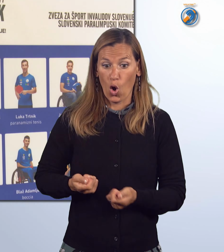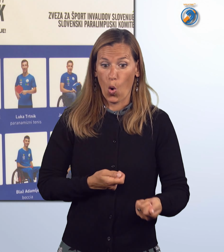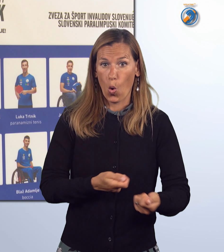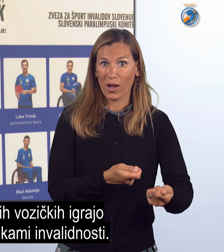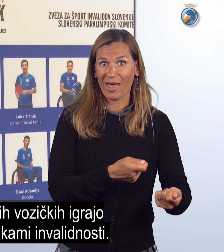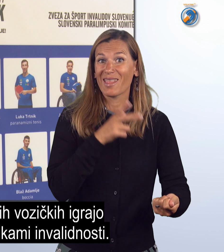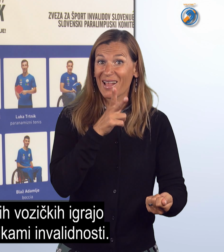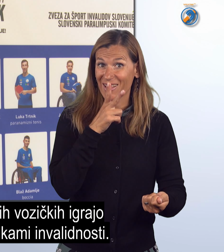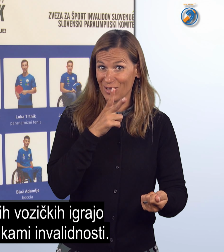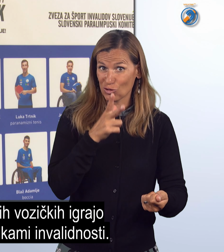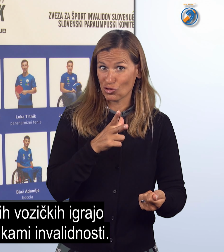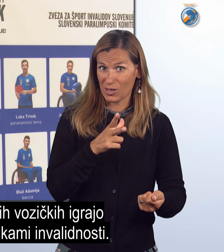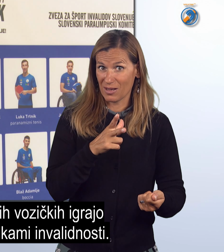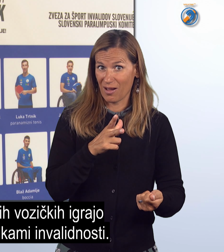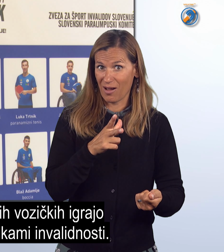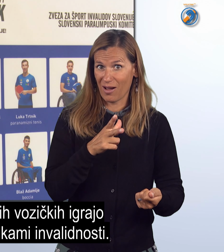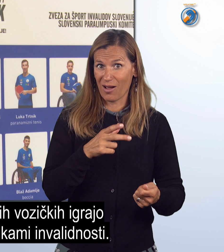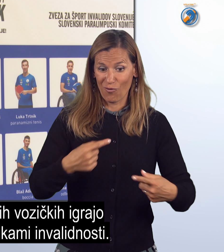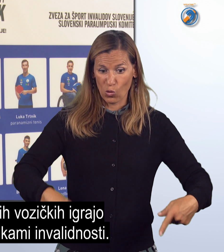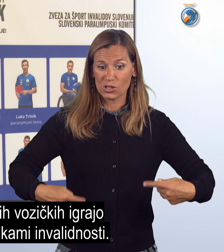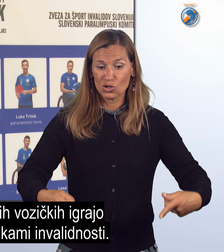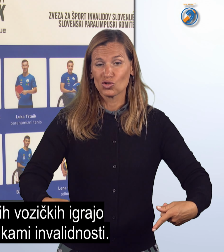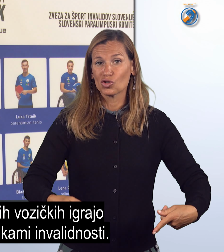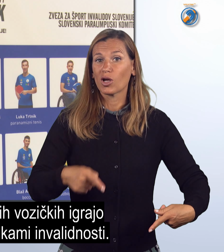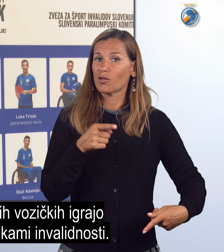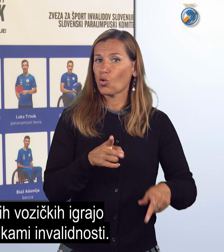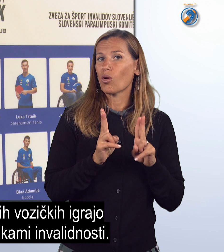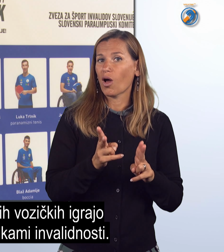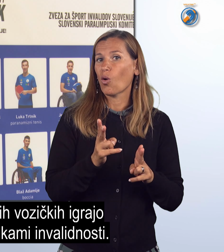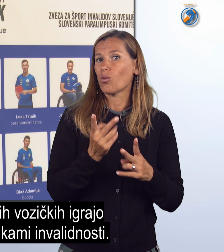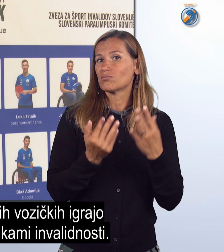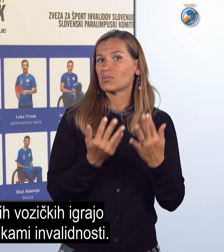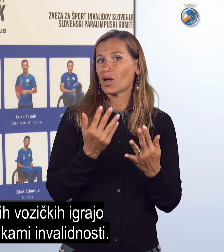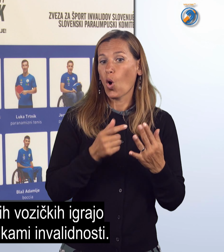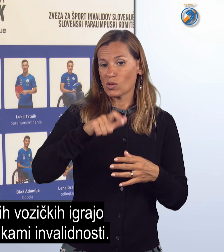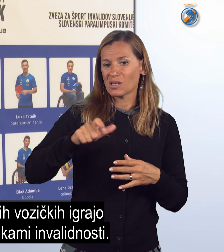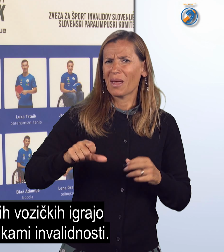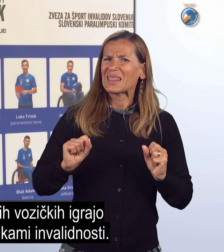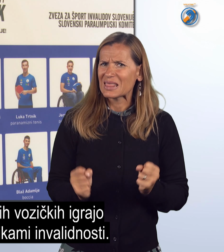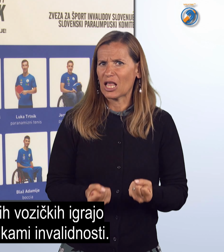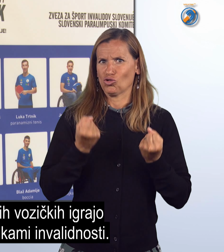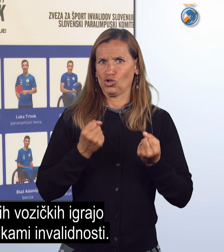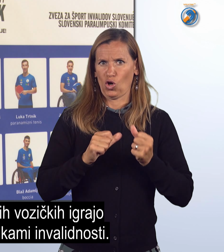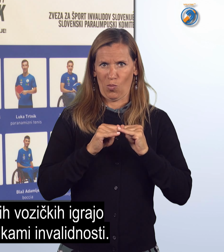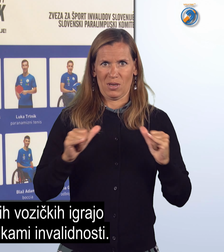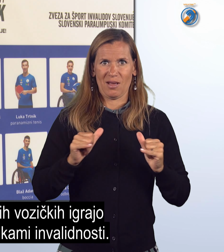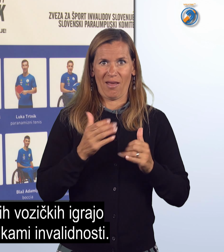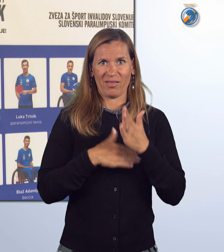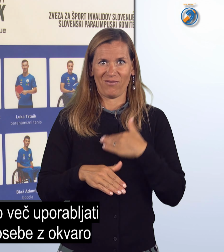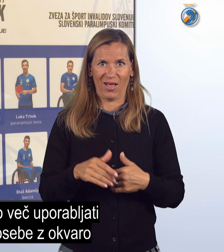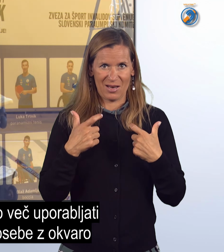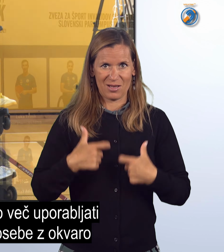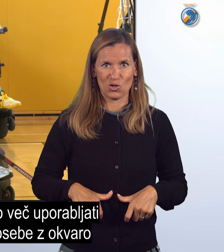Hokej na električnih vozičkih igrajo osebe z težjimi oblikami invalidnosti.